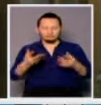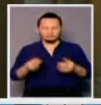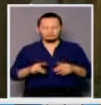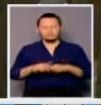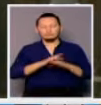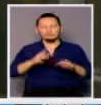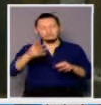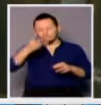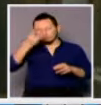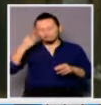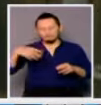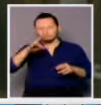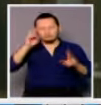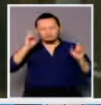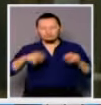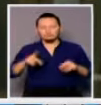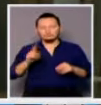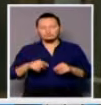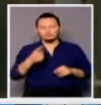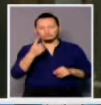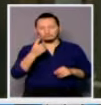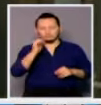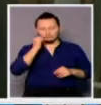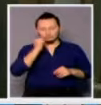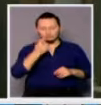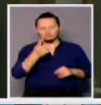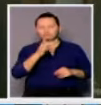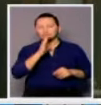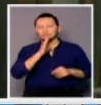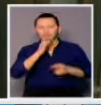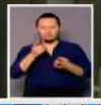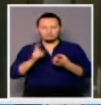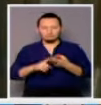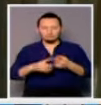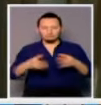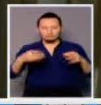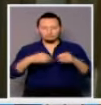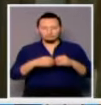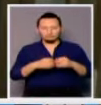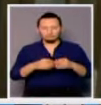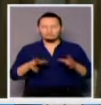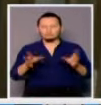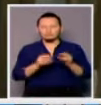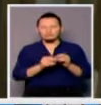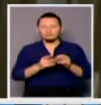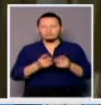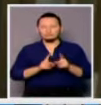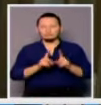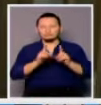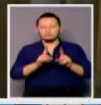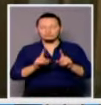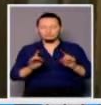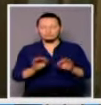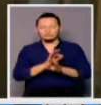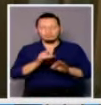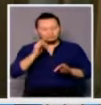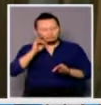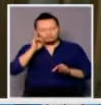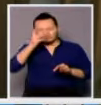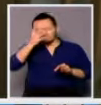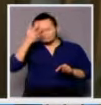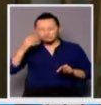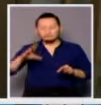біле бермейді. Мінекей бір әже, бір қыздардан біріктіріп, қол ұстастырып, сахна төріне шығарып, қазақтың ұмыт